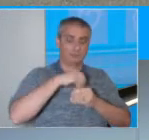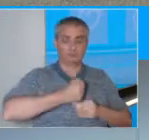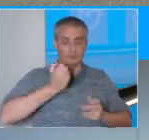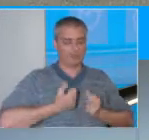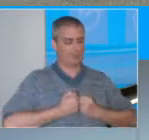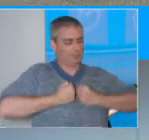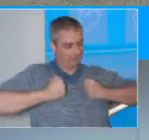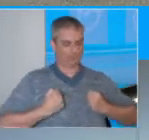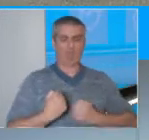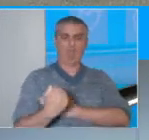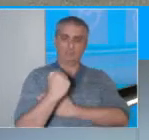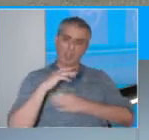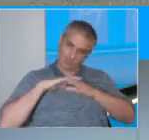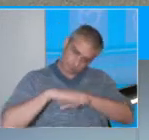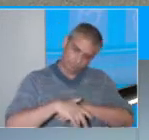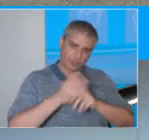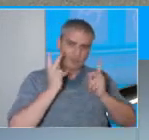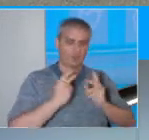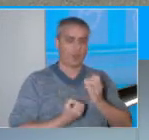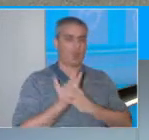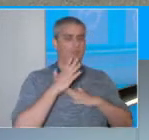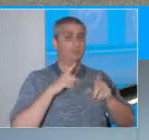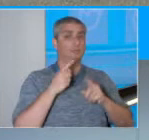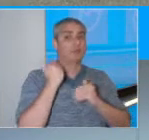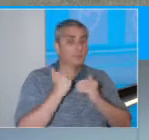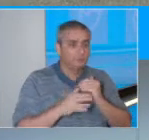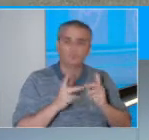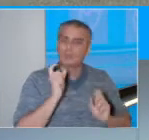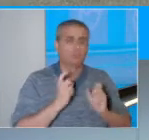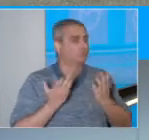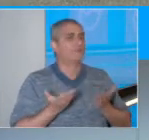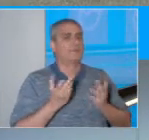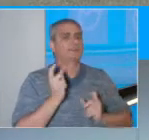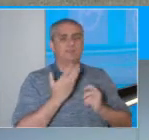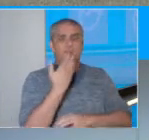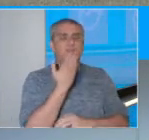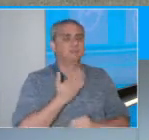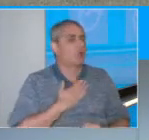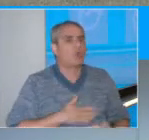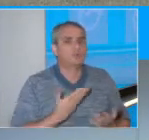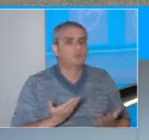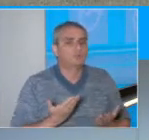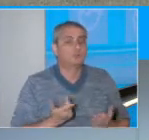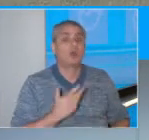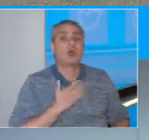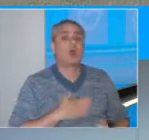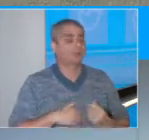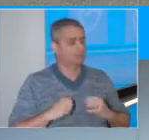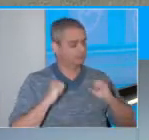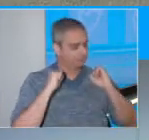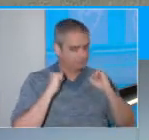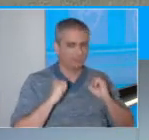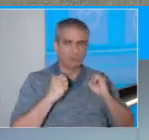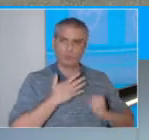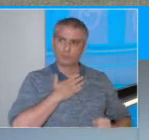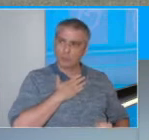תהיה חזקה, משפיעה, ושתוכל להרכיב את הממשלה. בסוף, מה התושבים, מה אזרחי מדינת ישראל רוצים? הם רוצים יציבות.